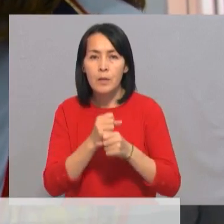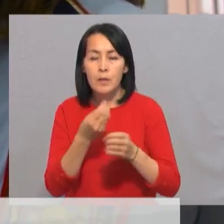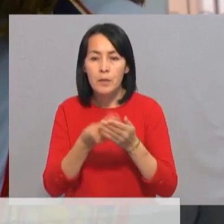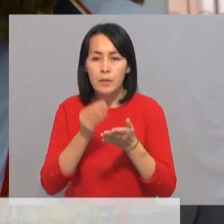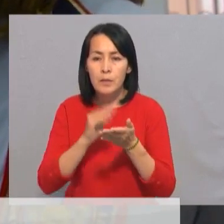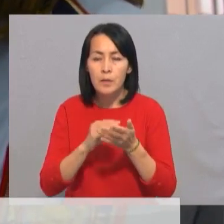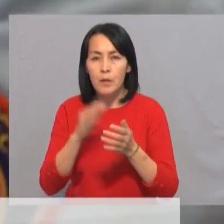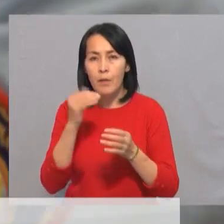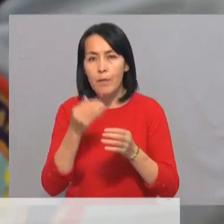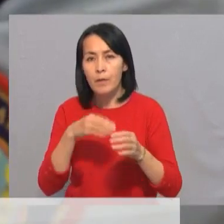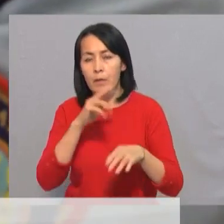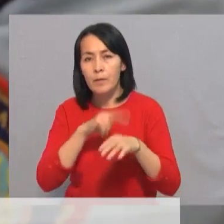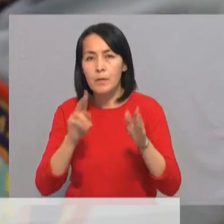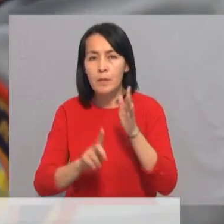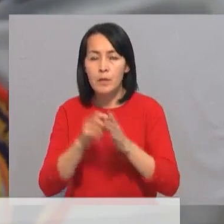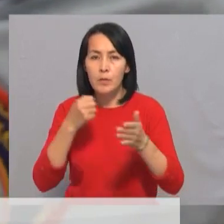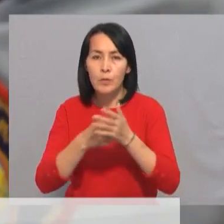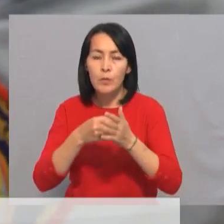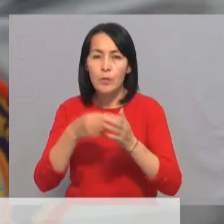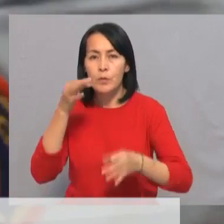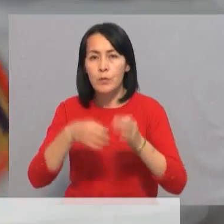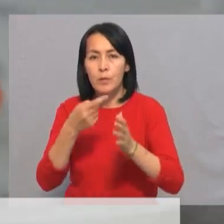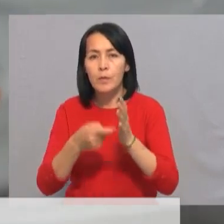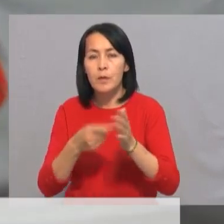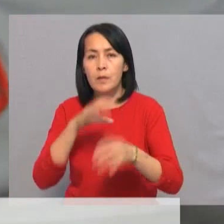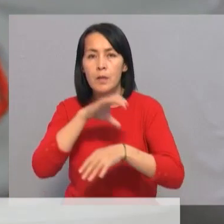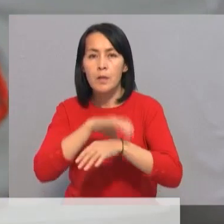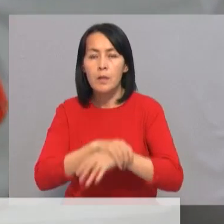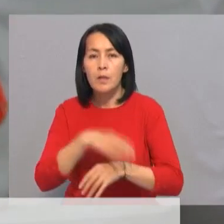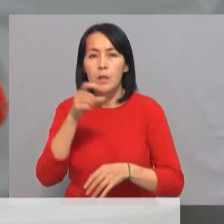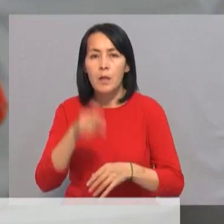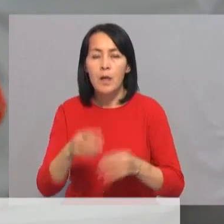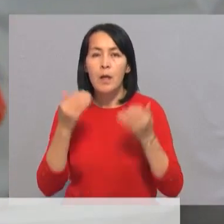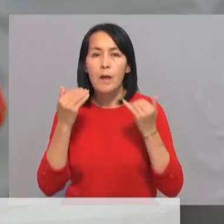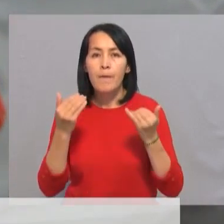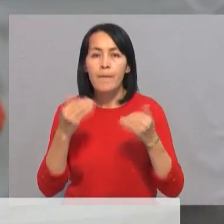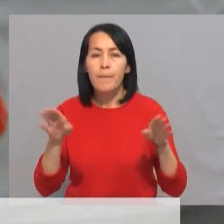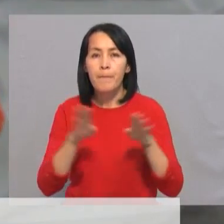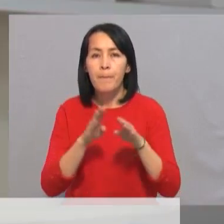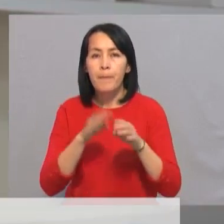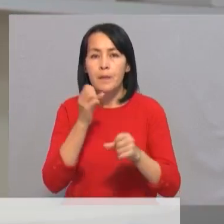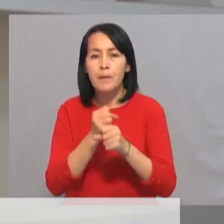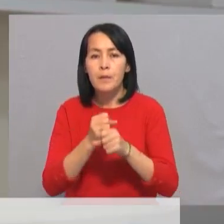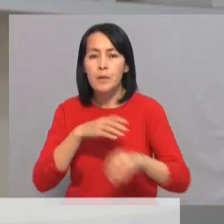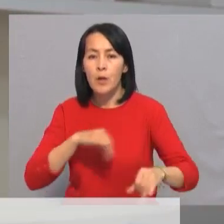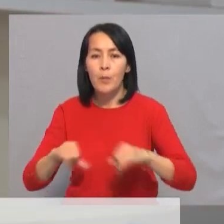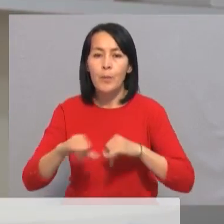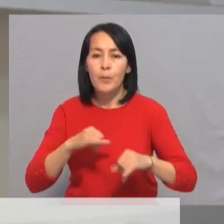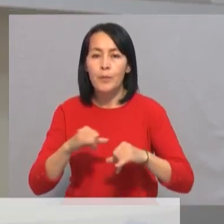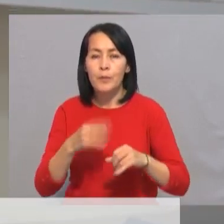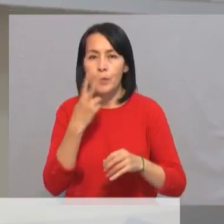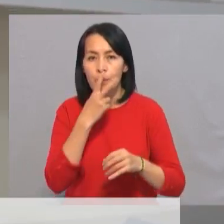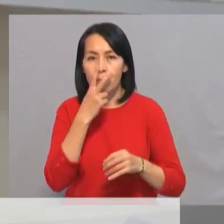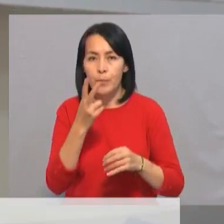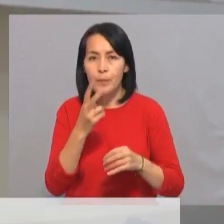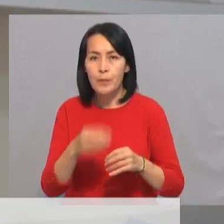закладки. По факту полицейские начали досудебное расследование. Задержанный гражданин признан подозреваемым в совершении преступления,